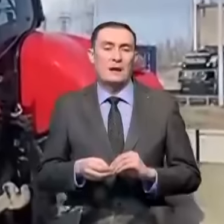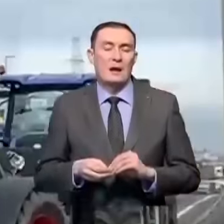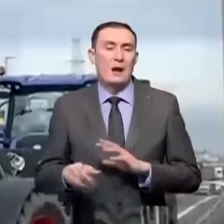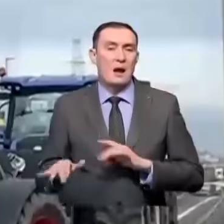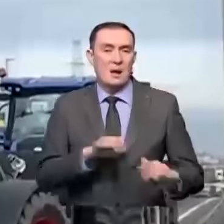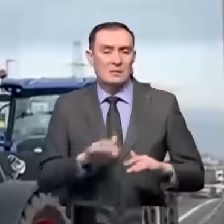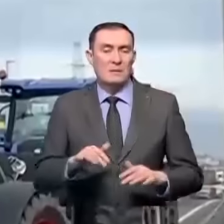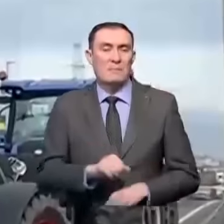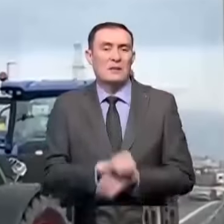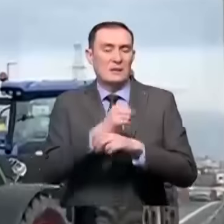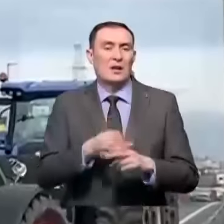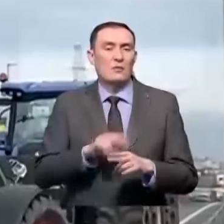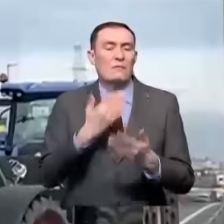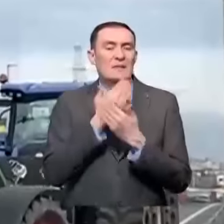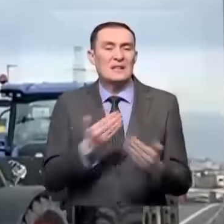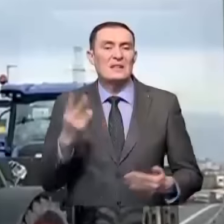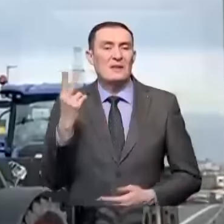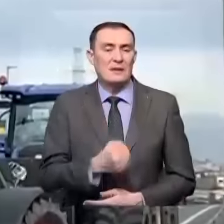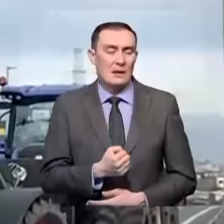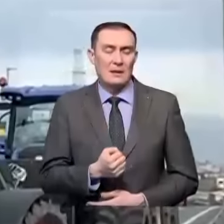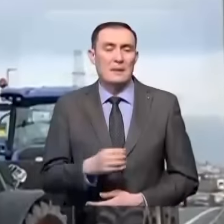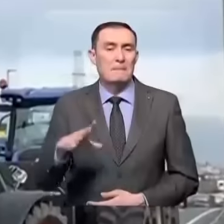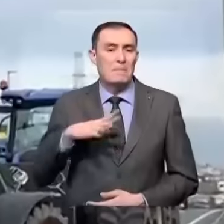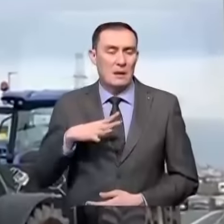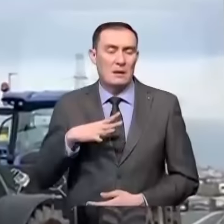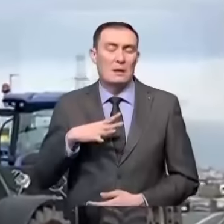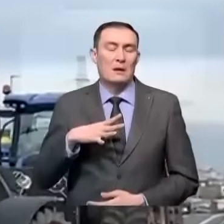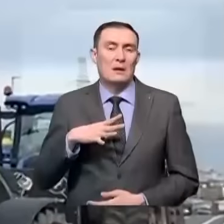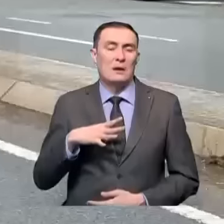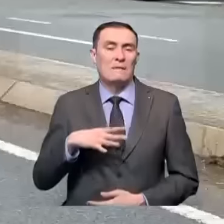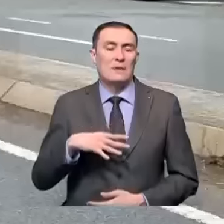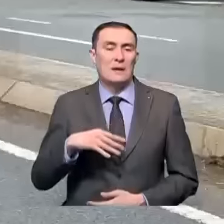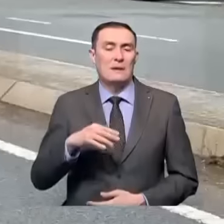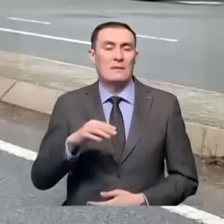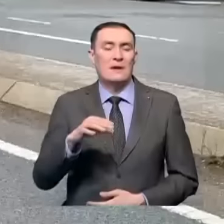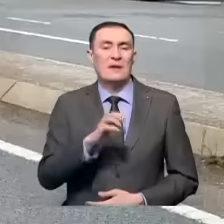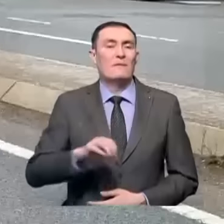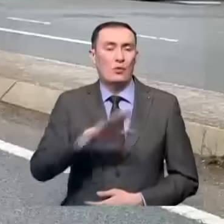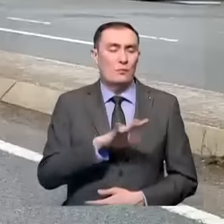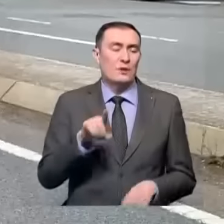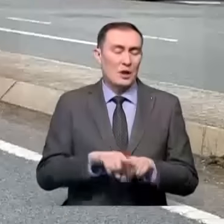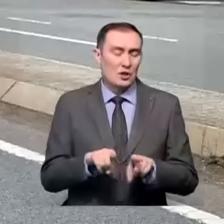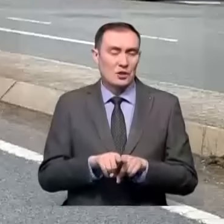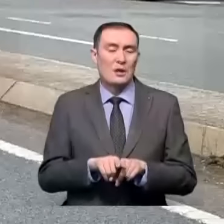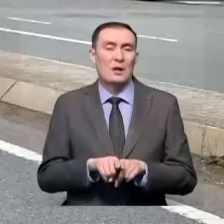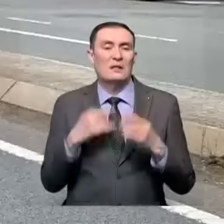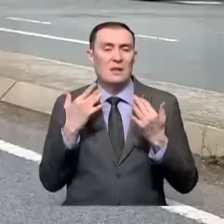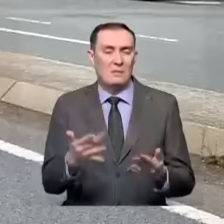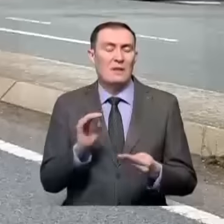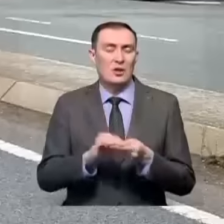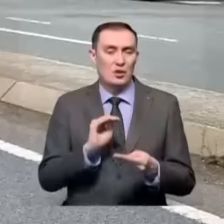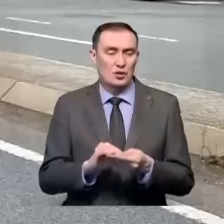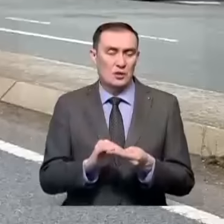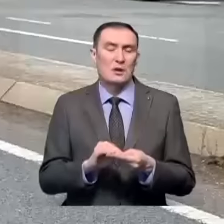акций протеста, которые в последние две недели проходили здесь, в Бельгии и по всей Европе. Требования все те